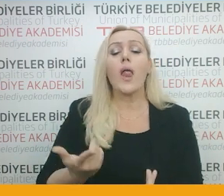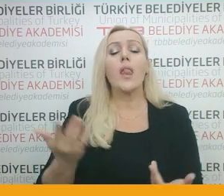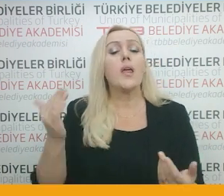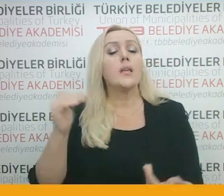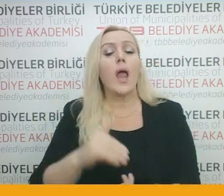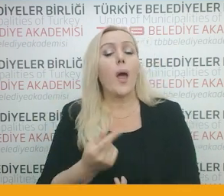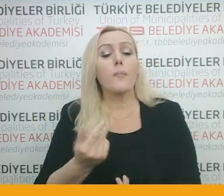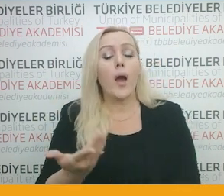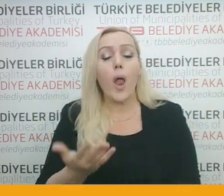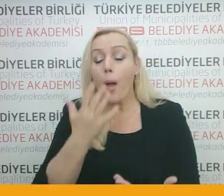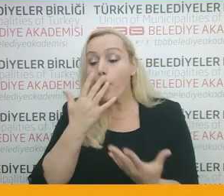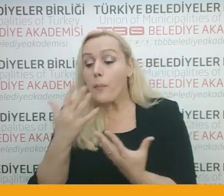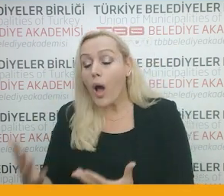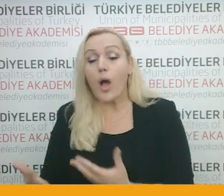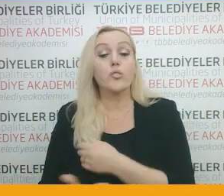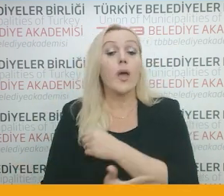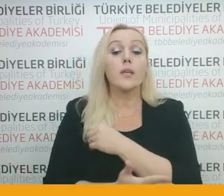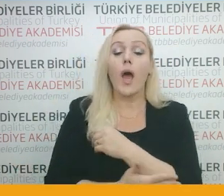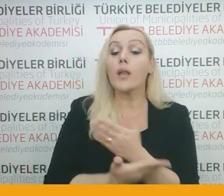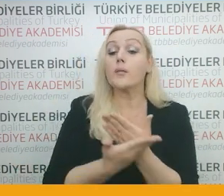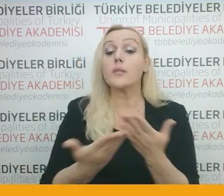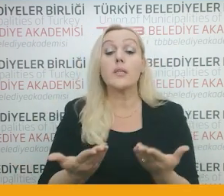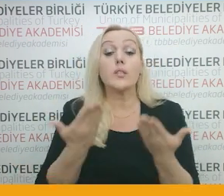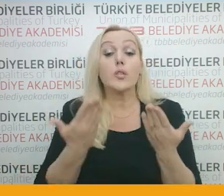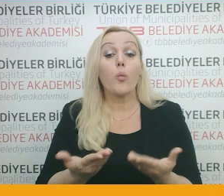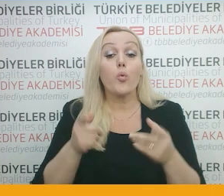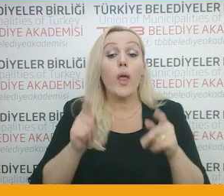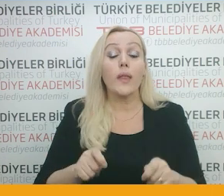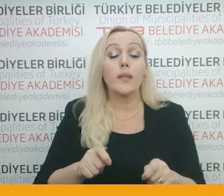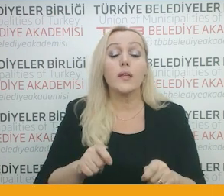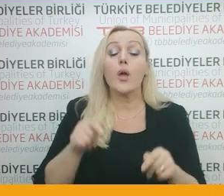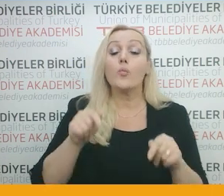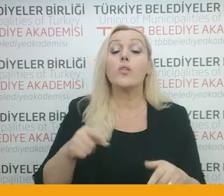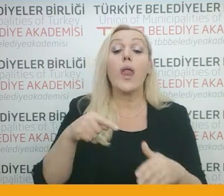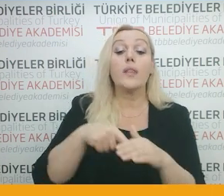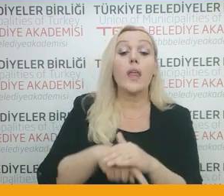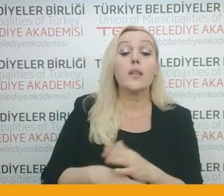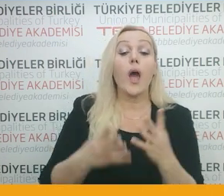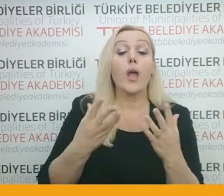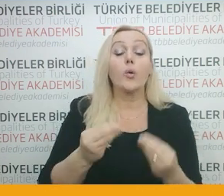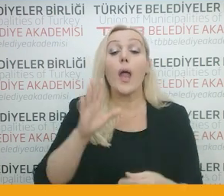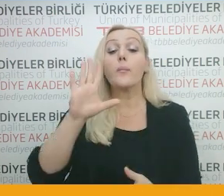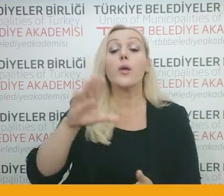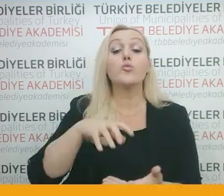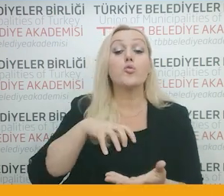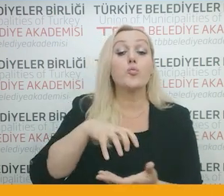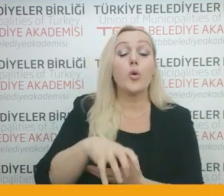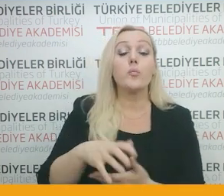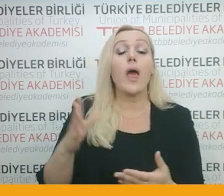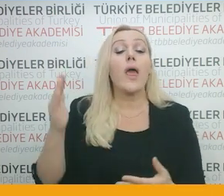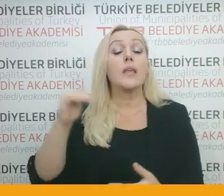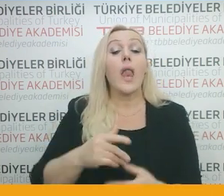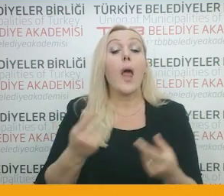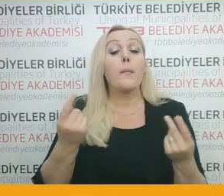hangi statüde, hangi şartlarda kabul edilir, işlem görür? Bunları detaylı bir şekilde 5. bölümde gelirleri